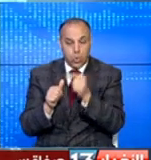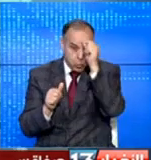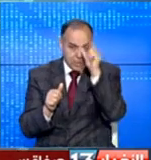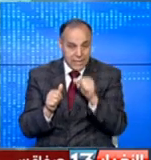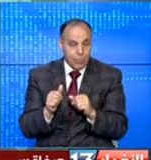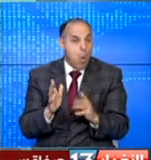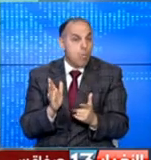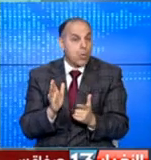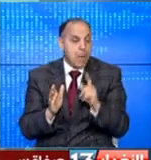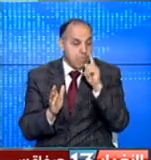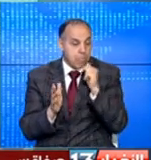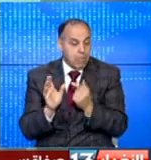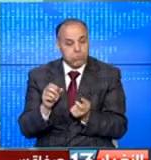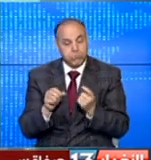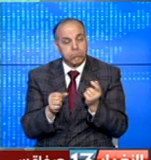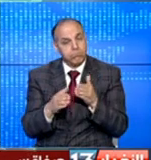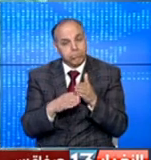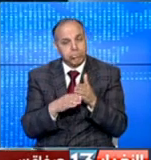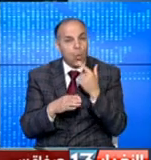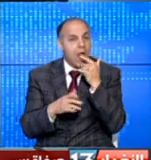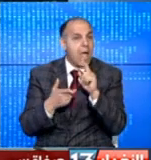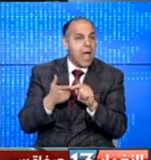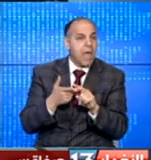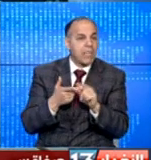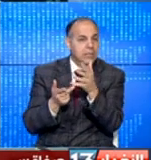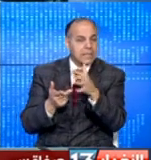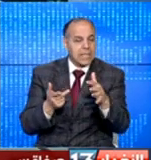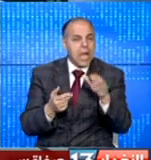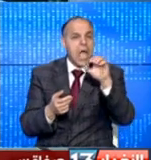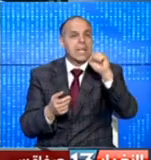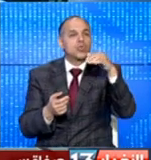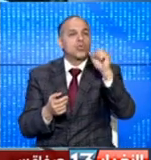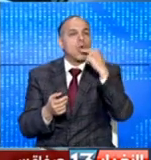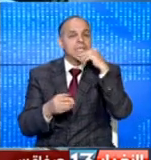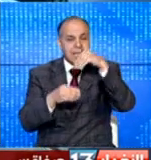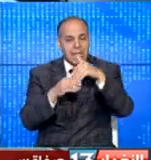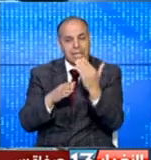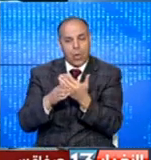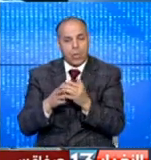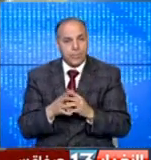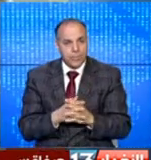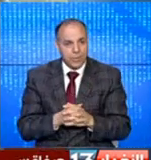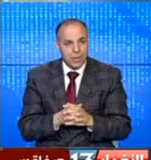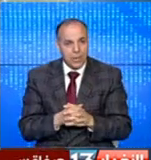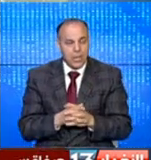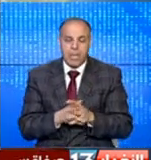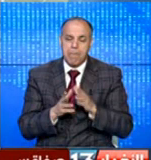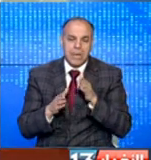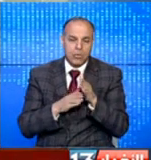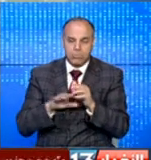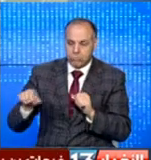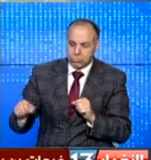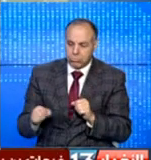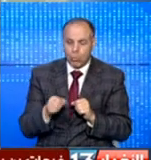وقد يكون دوليا لخلق تلاميذ سفراء لقرى أطفال أسواس داخل المؤسسات التربوية. ك كي نمشيو وهزين